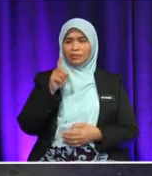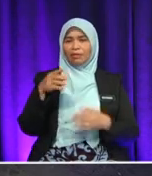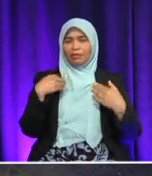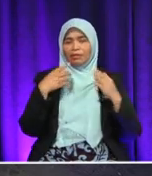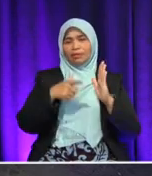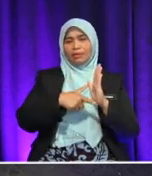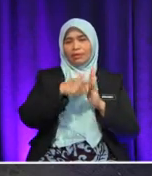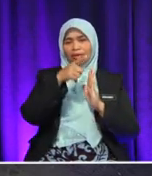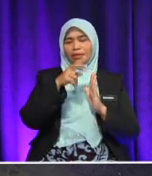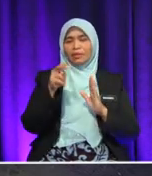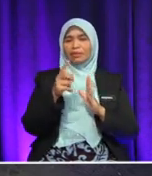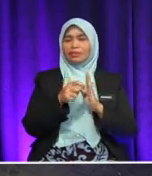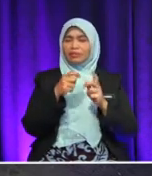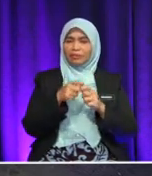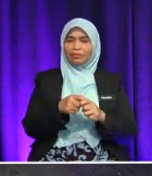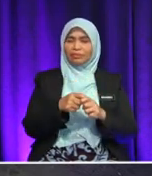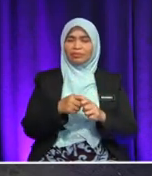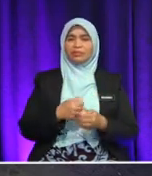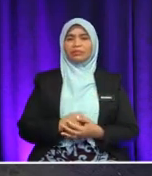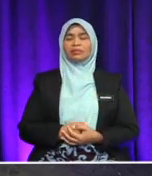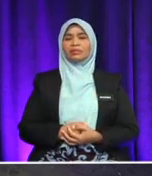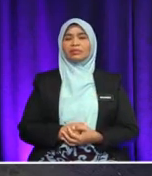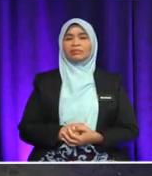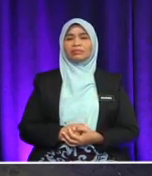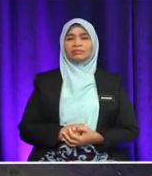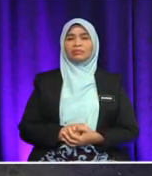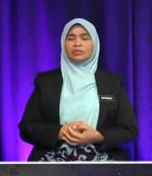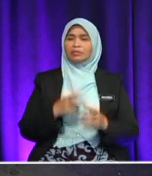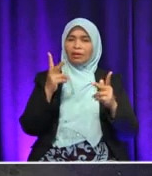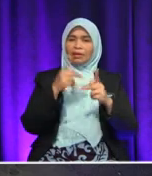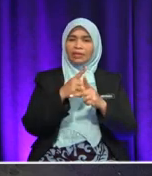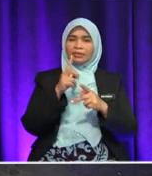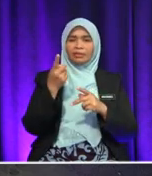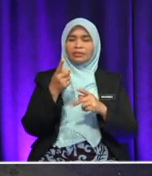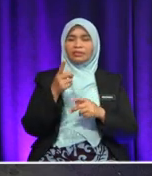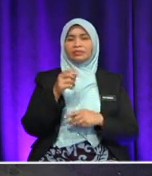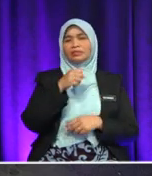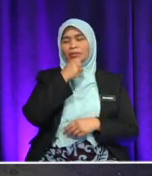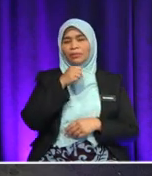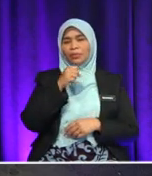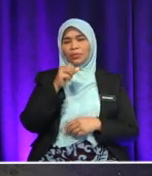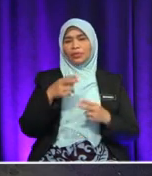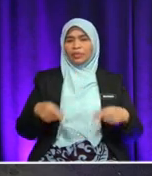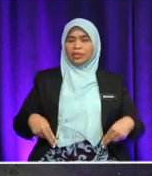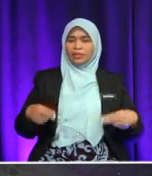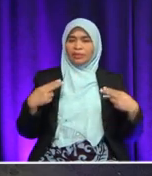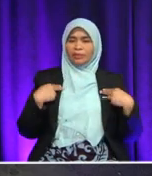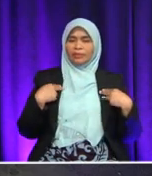banyak-banyak Soleh tasbih kan sekali seumur hidup Kalau tak boleh buat setiap hari sekali seumur hidup saya